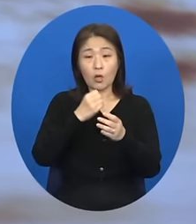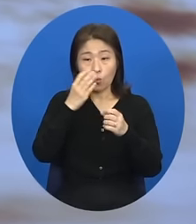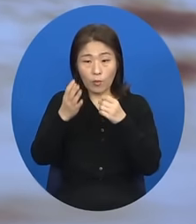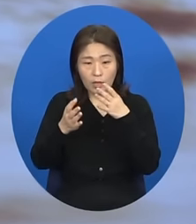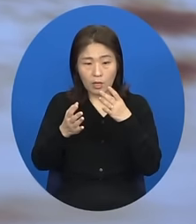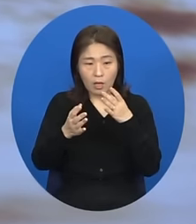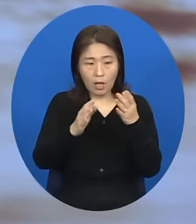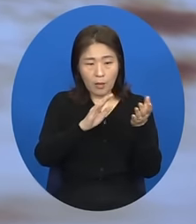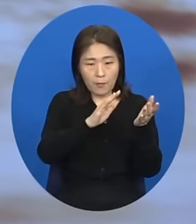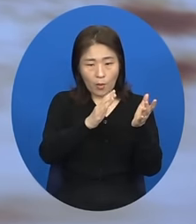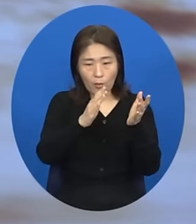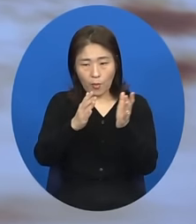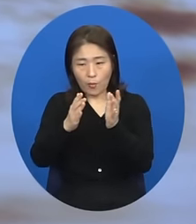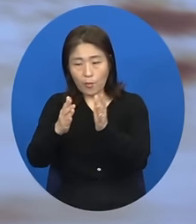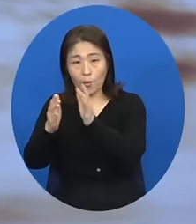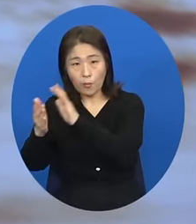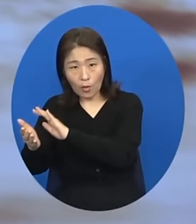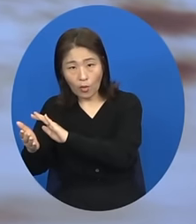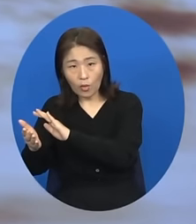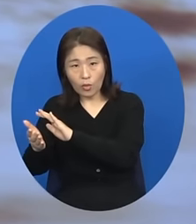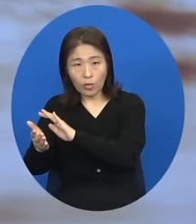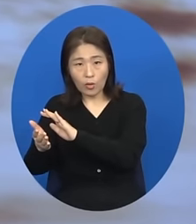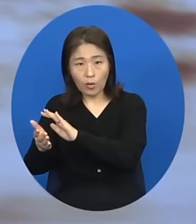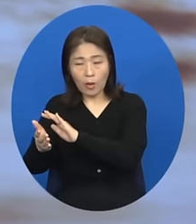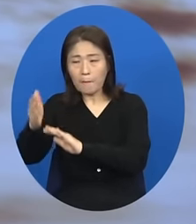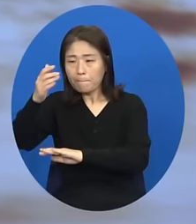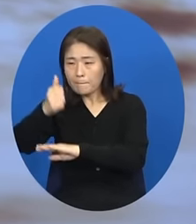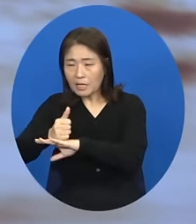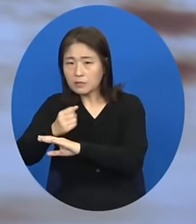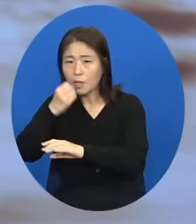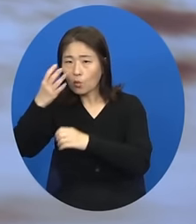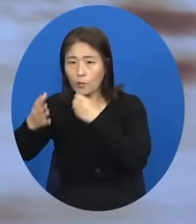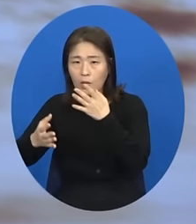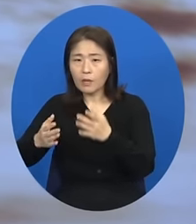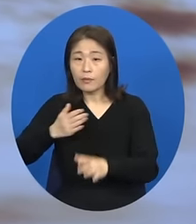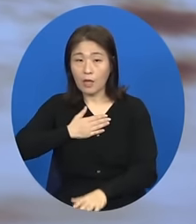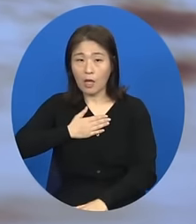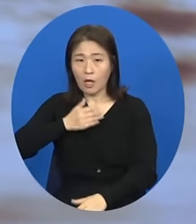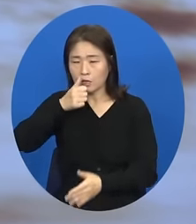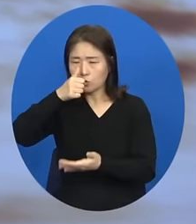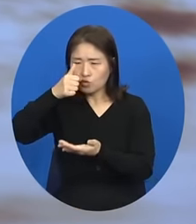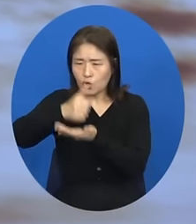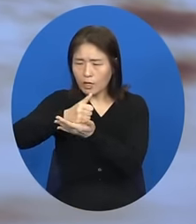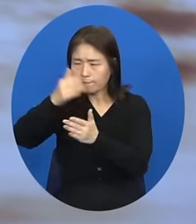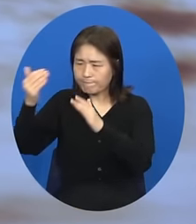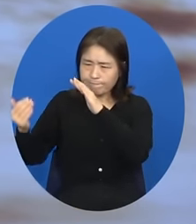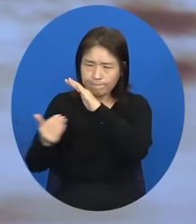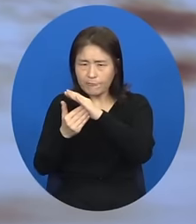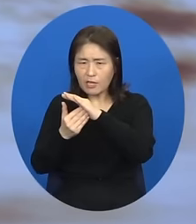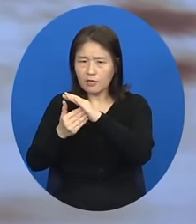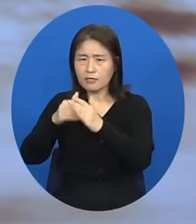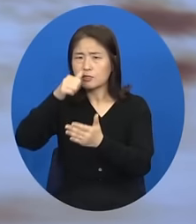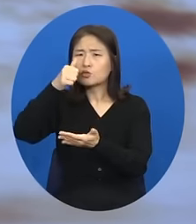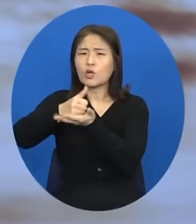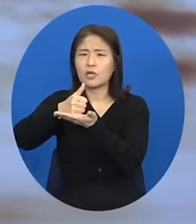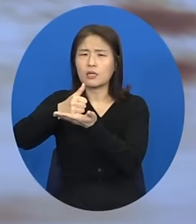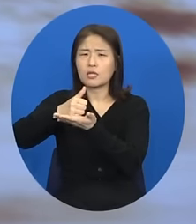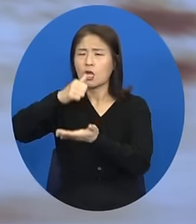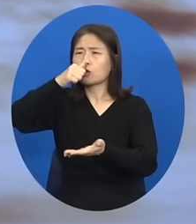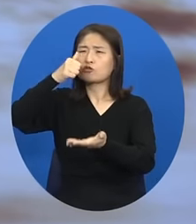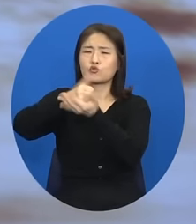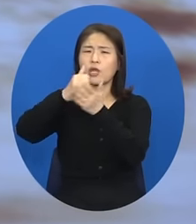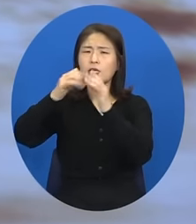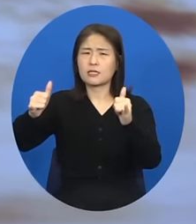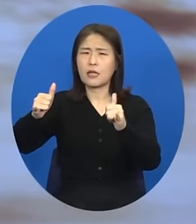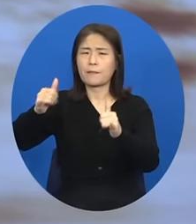고백이 나는 죄인들 중에 괴수입니다. 이 말을 세 번역으로 보면요, 죄인들 중에 내가 우두머리다.